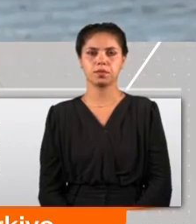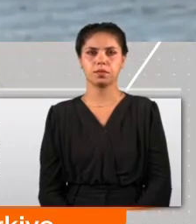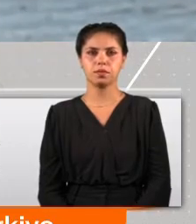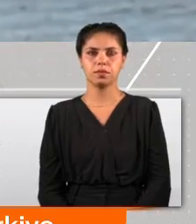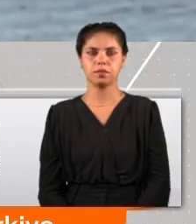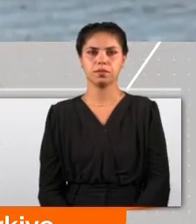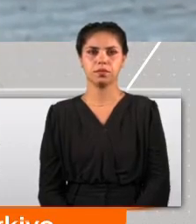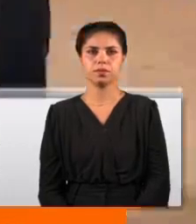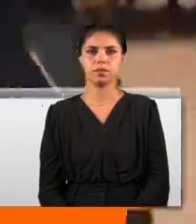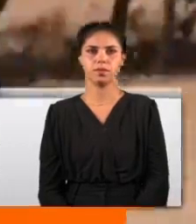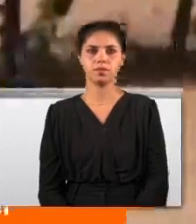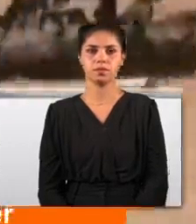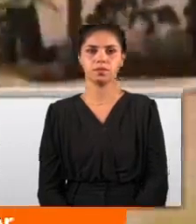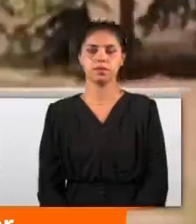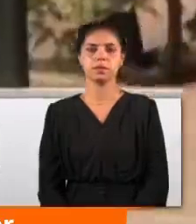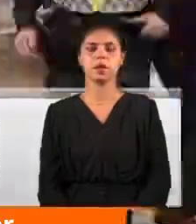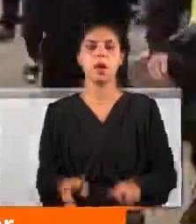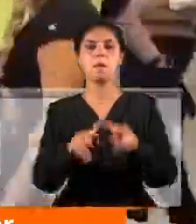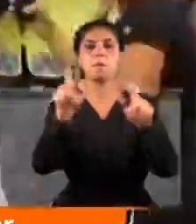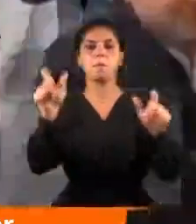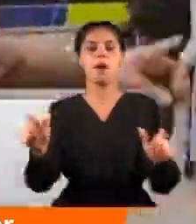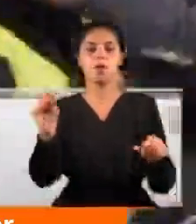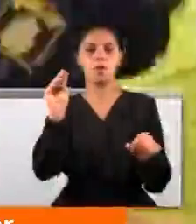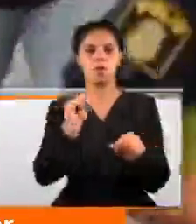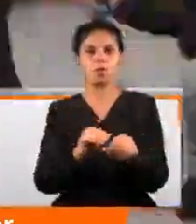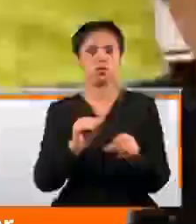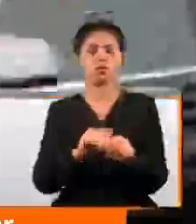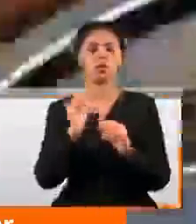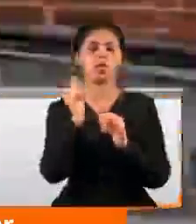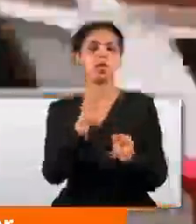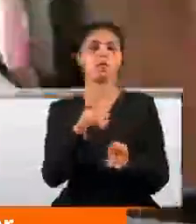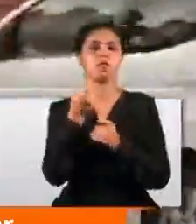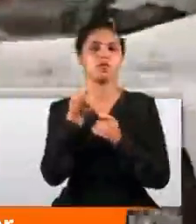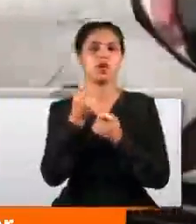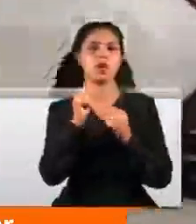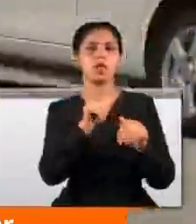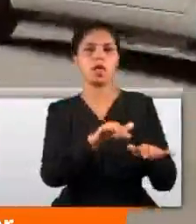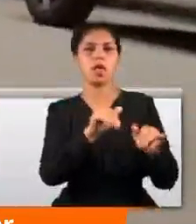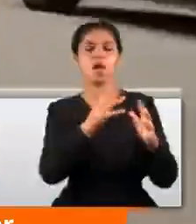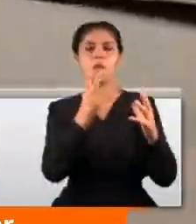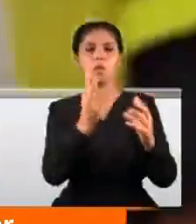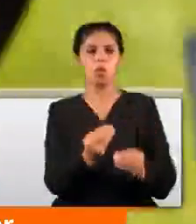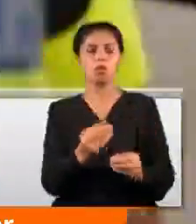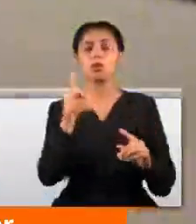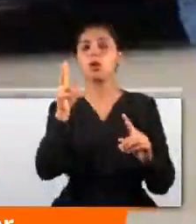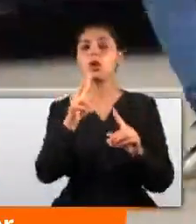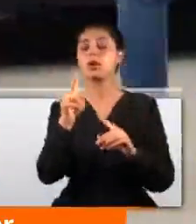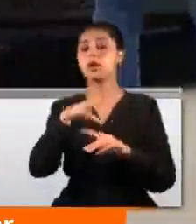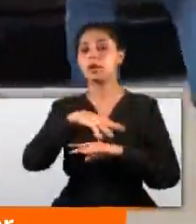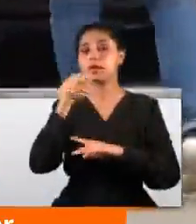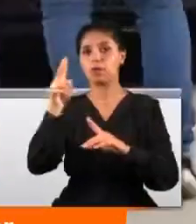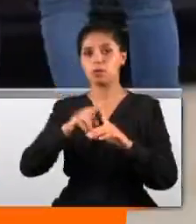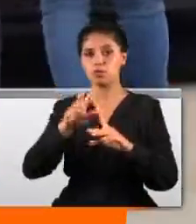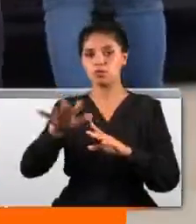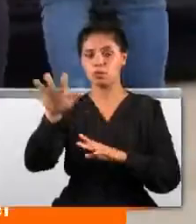emellerine ulaşamayacaktır. Malmö kentinde sahnelendi tepki çeken eylem. İsveç polisi ordu gibiydi. Kutsal kitabını